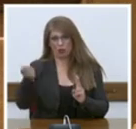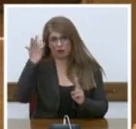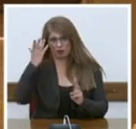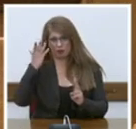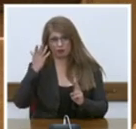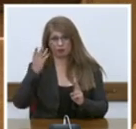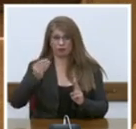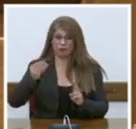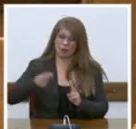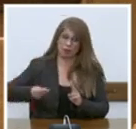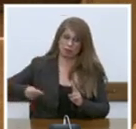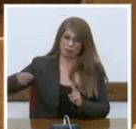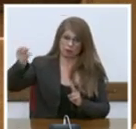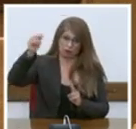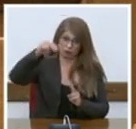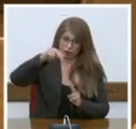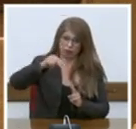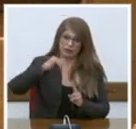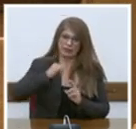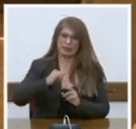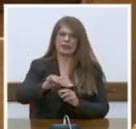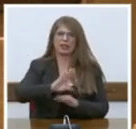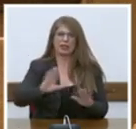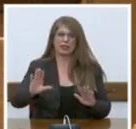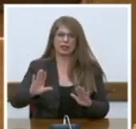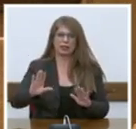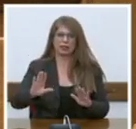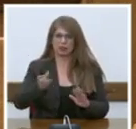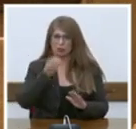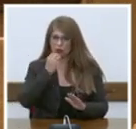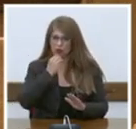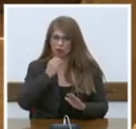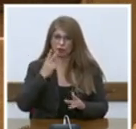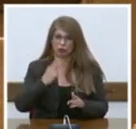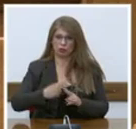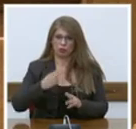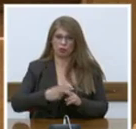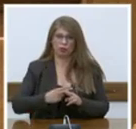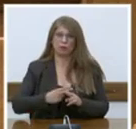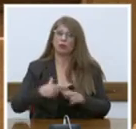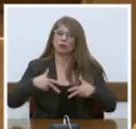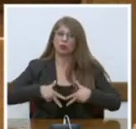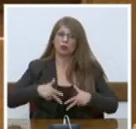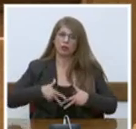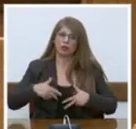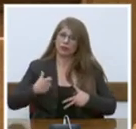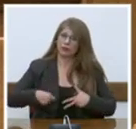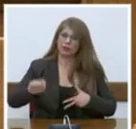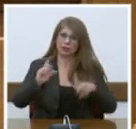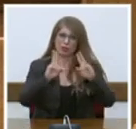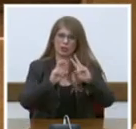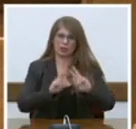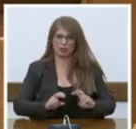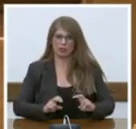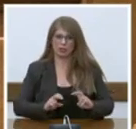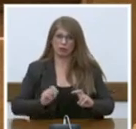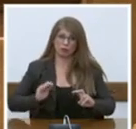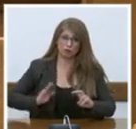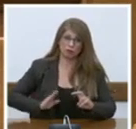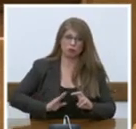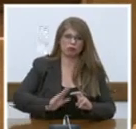εσκροκέρδεια συνεχίζει να καλπάζει στα τρόφιμα και το επίσημο κράτος αρνείται να ελέγξει την εκτείναξη της τιμής